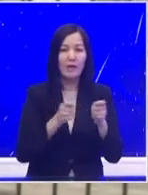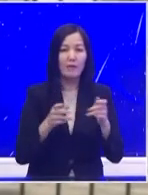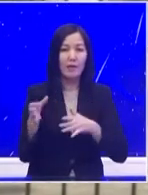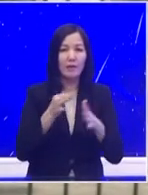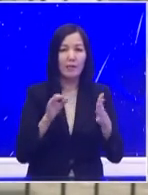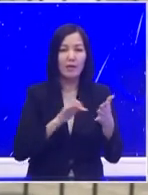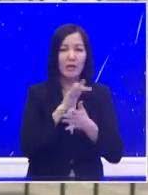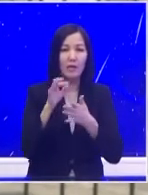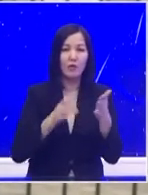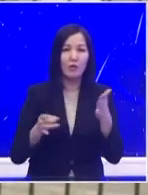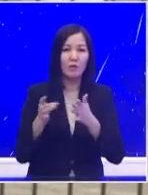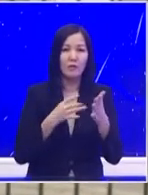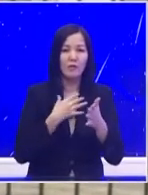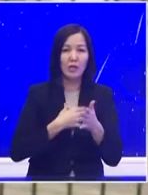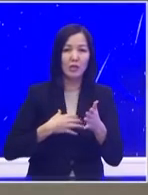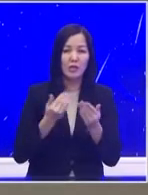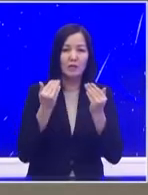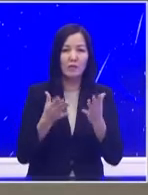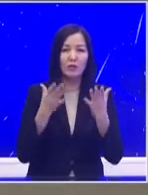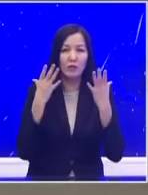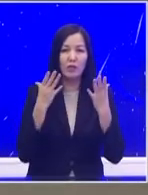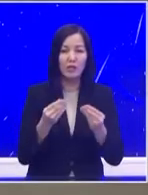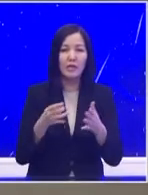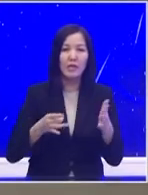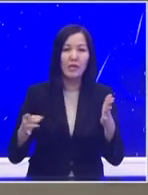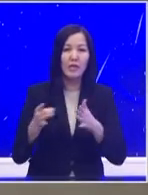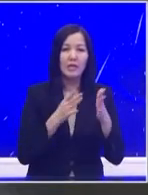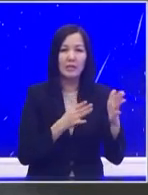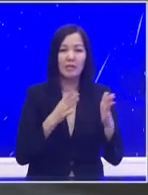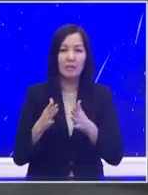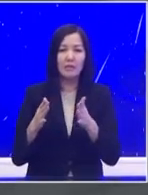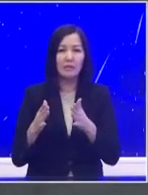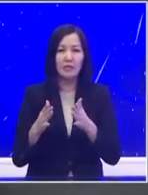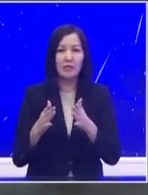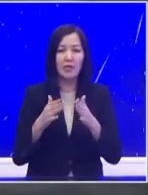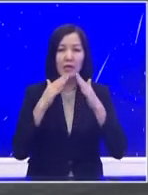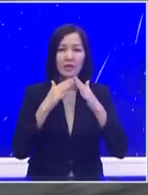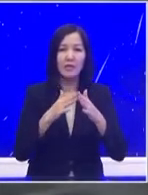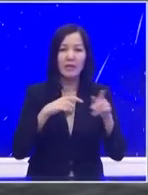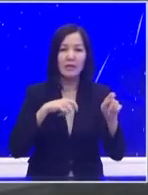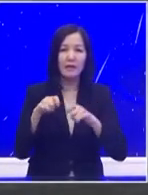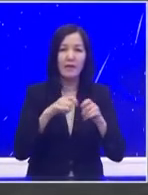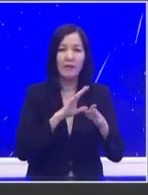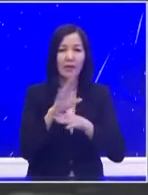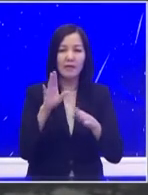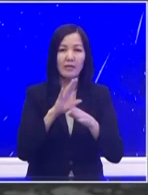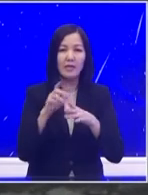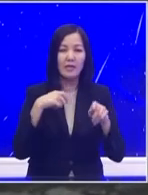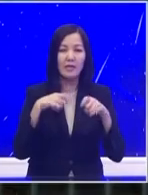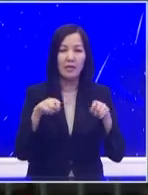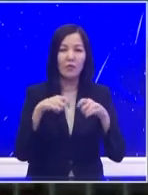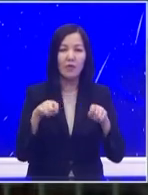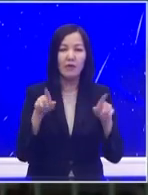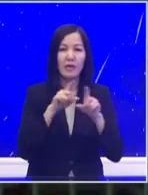областей и городов республиканского значения, на сегодняшний день в региональных стабилизационных фондах, складах товаропроизводителей